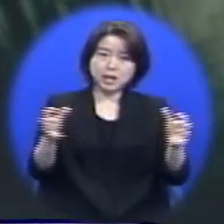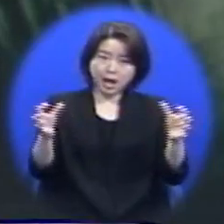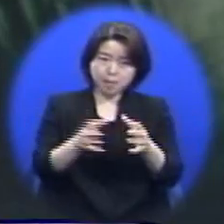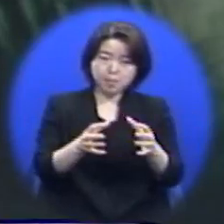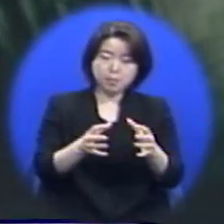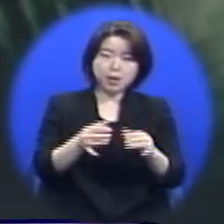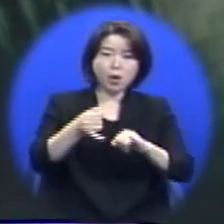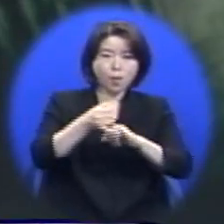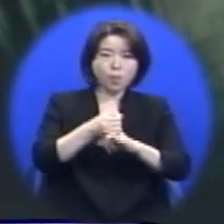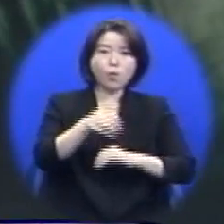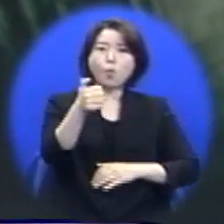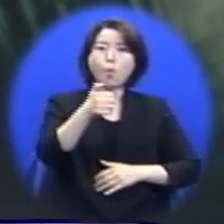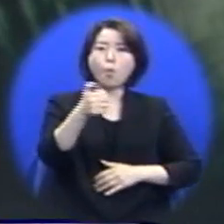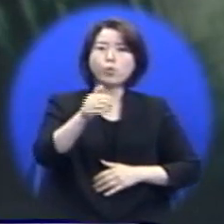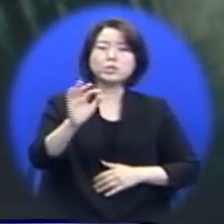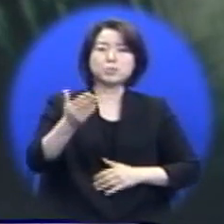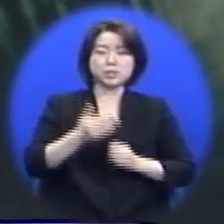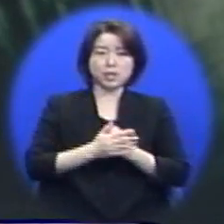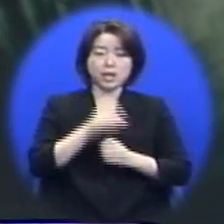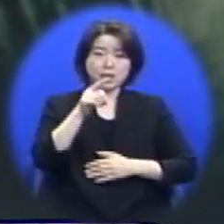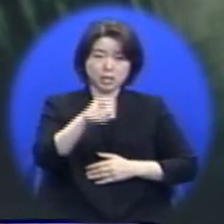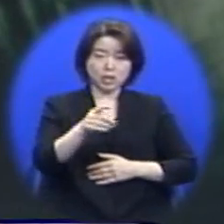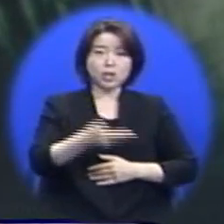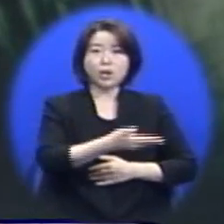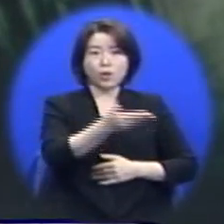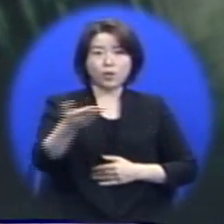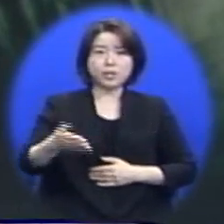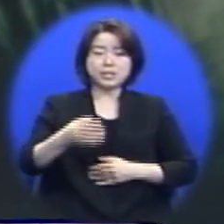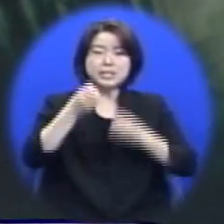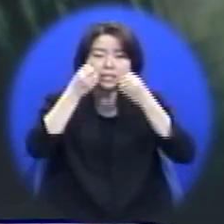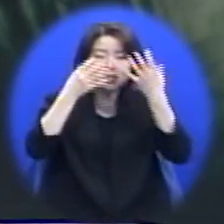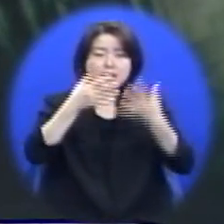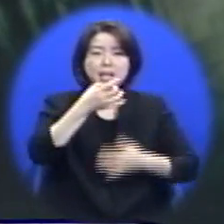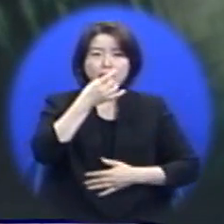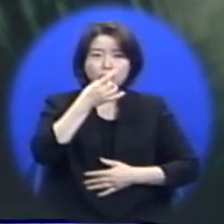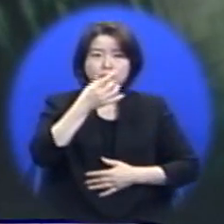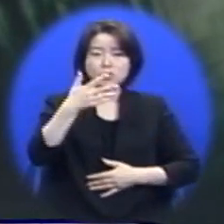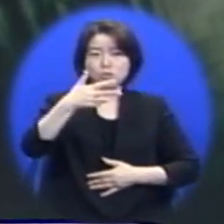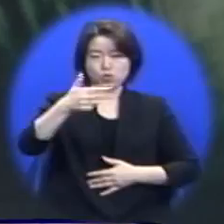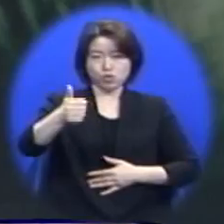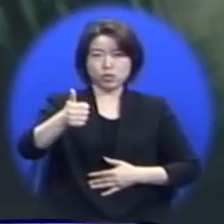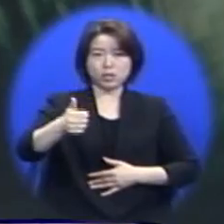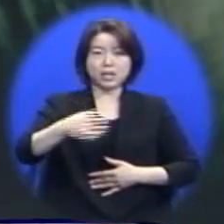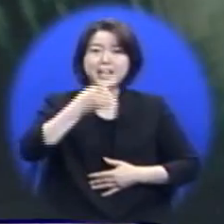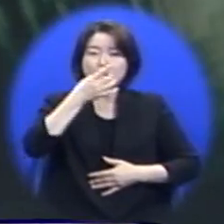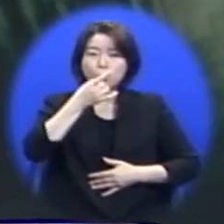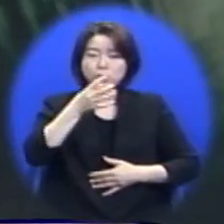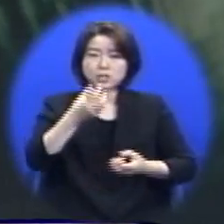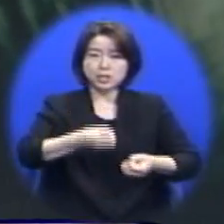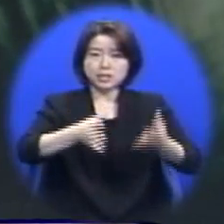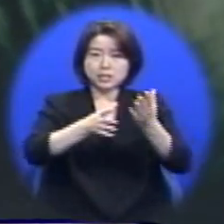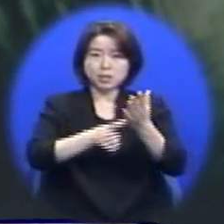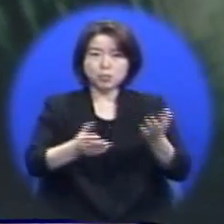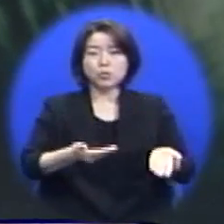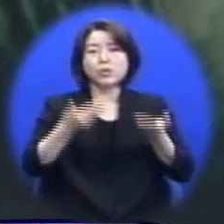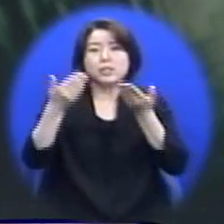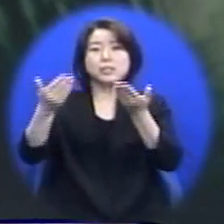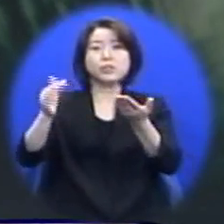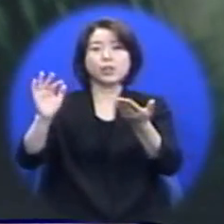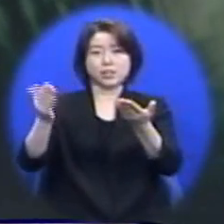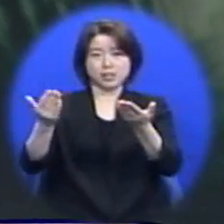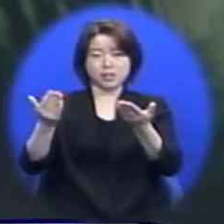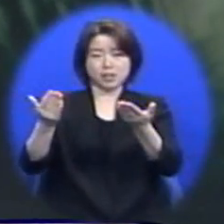것이다. 그때 너희는 핵곡식을 주에게 곡식 제물로 바쳐야 한다. 맥주절이